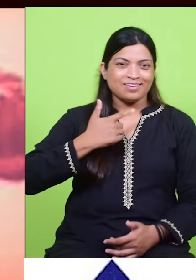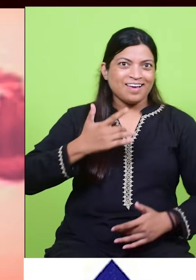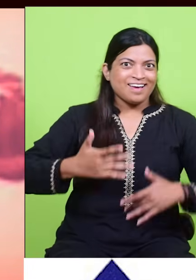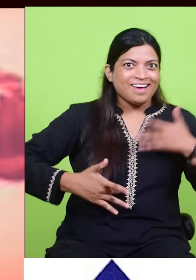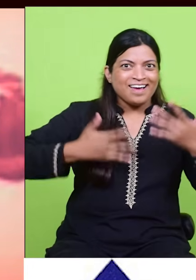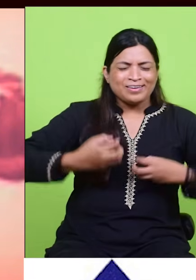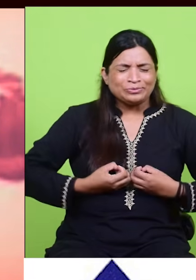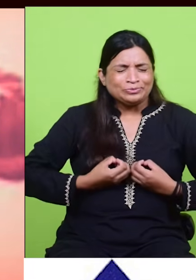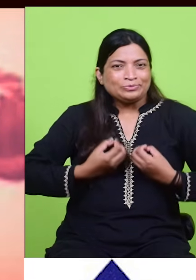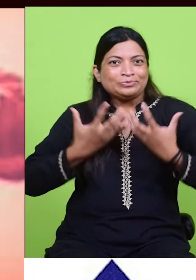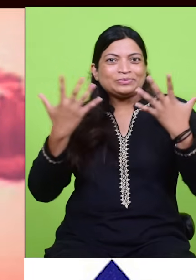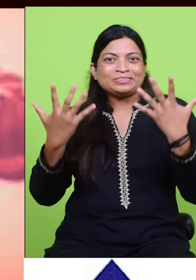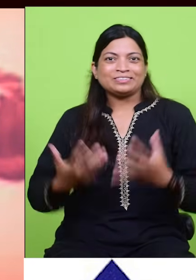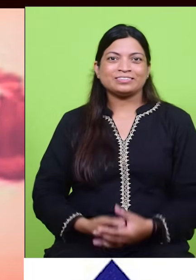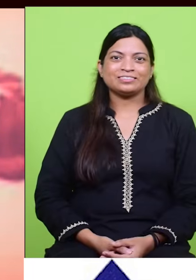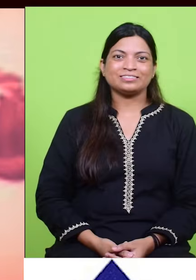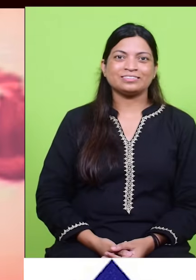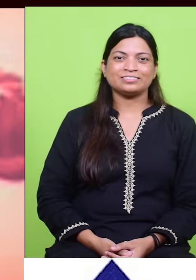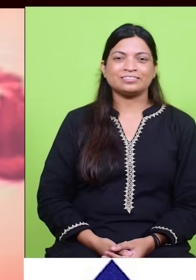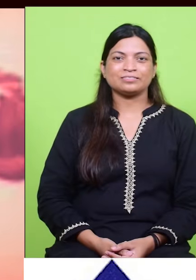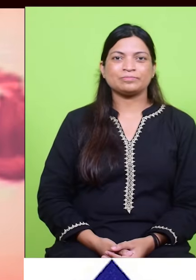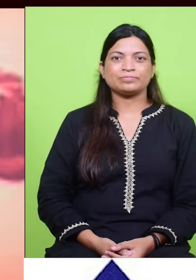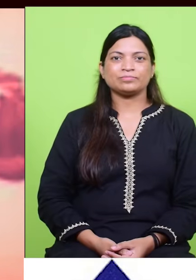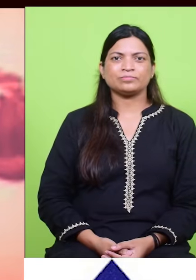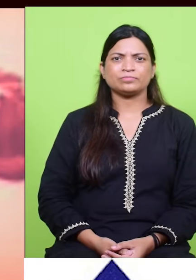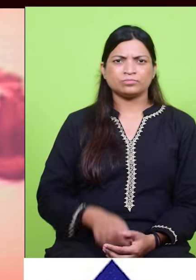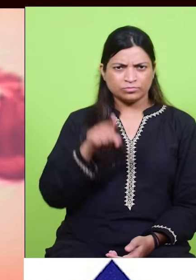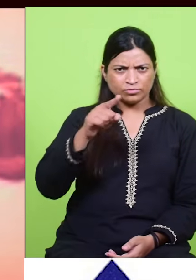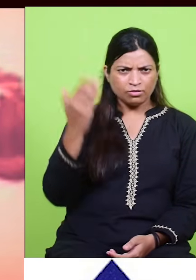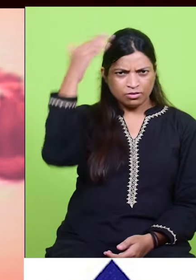थे तो गुरदीप कैसा लगा?